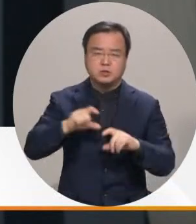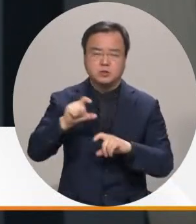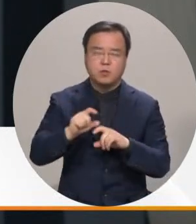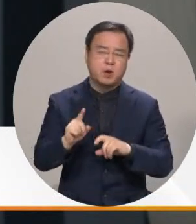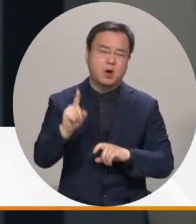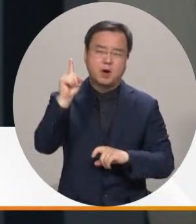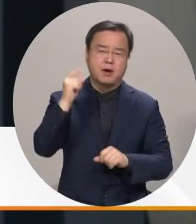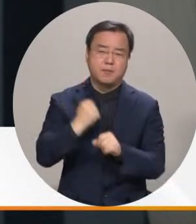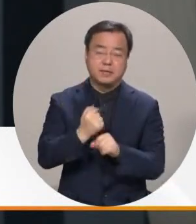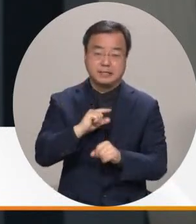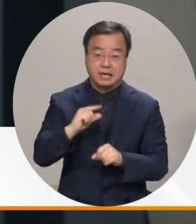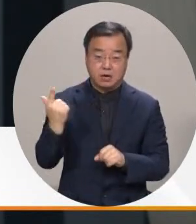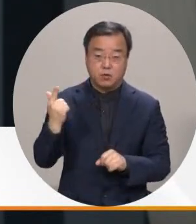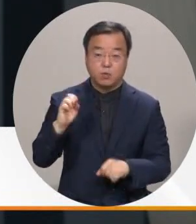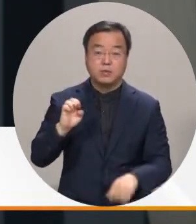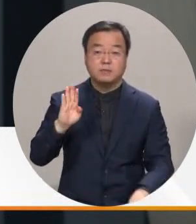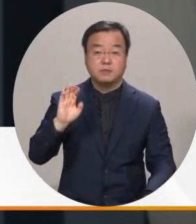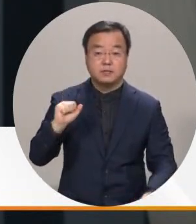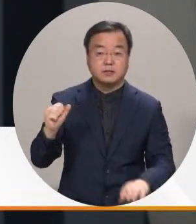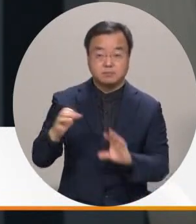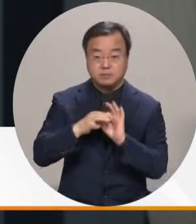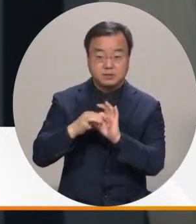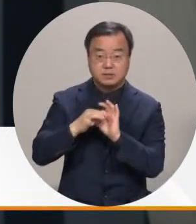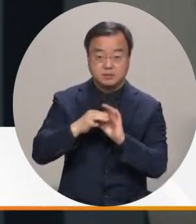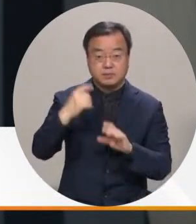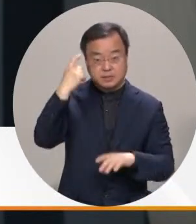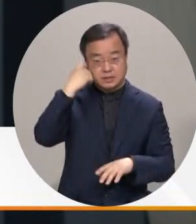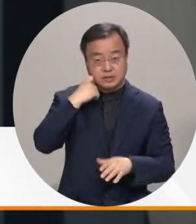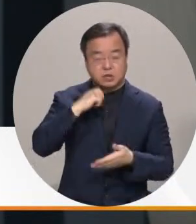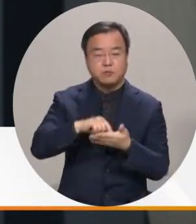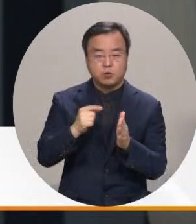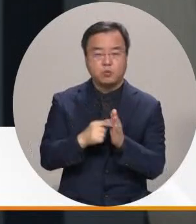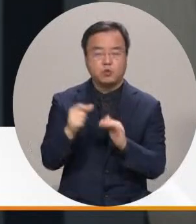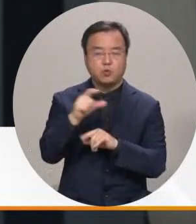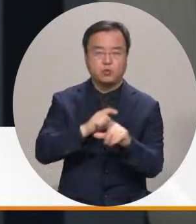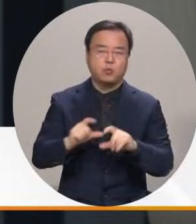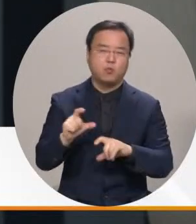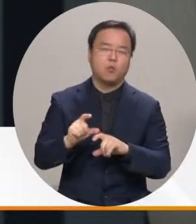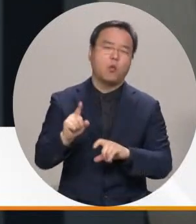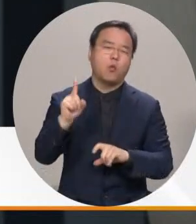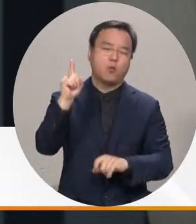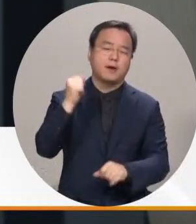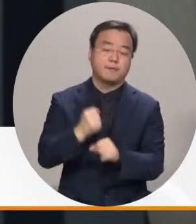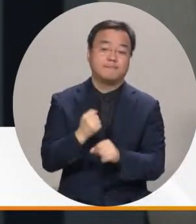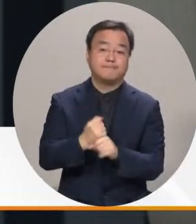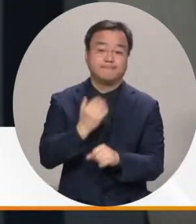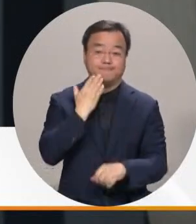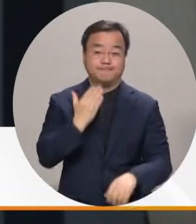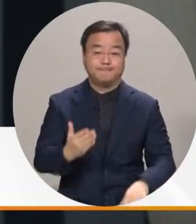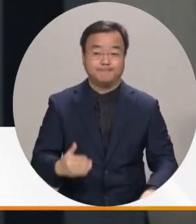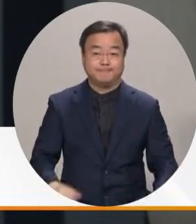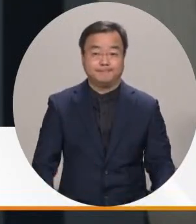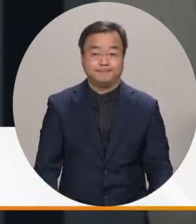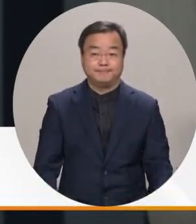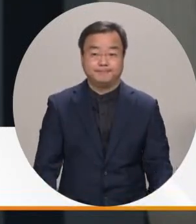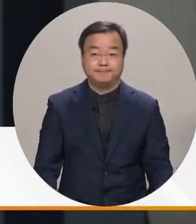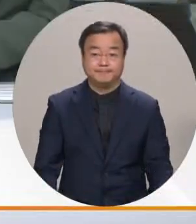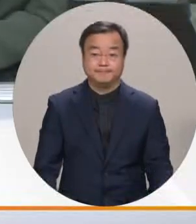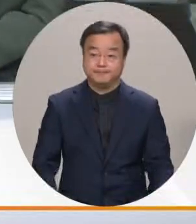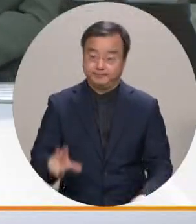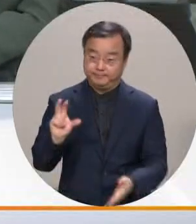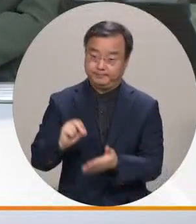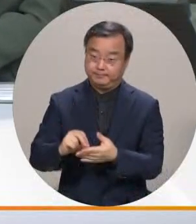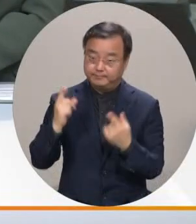그러면서도 EBS 체감 연계도 상당히 끌어올리는 방향으로 출제가 될 것으로 예상하고 있습니다네 출제 기존이